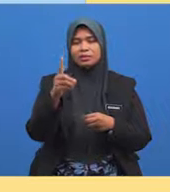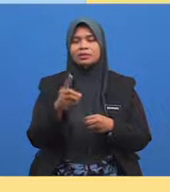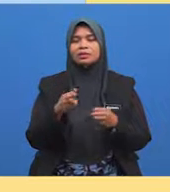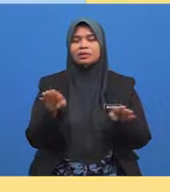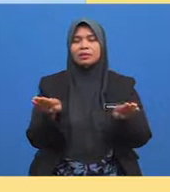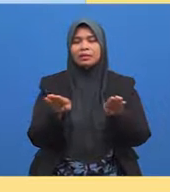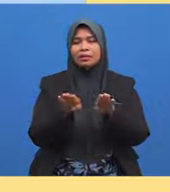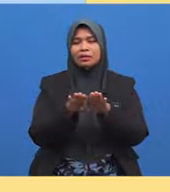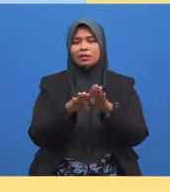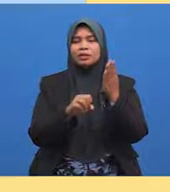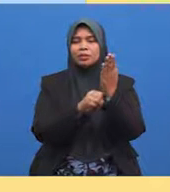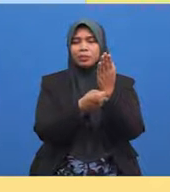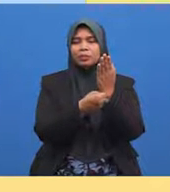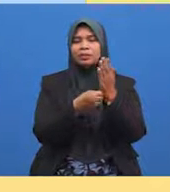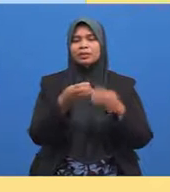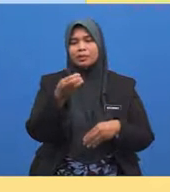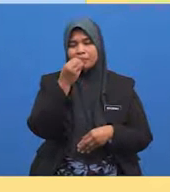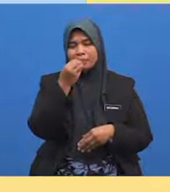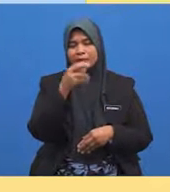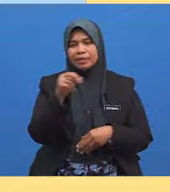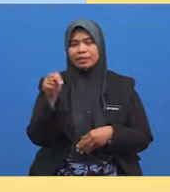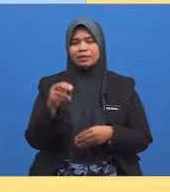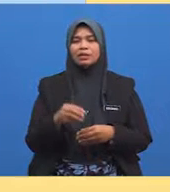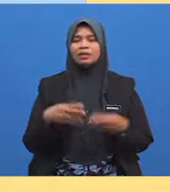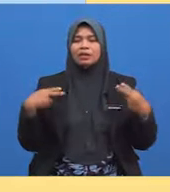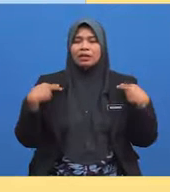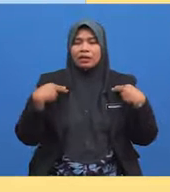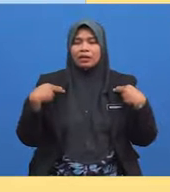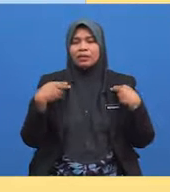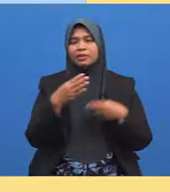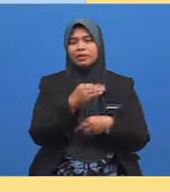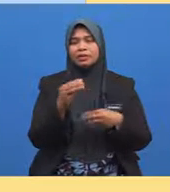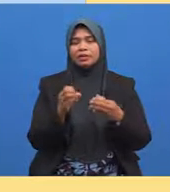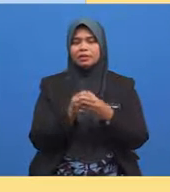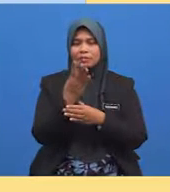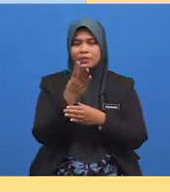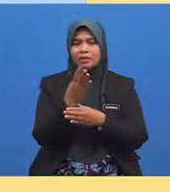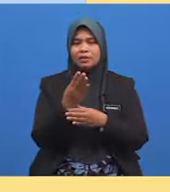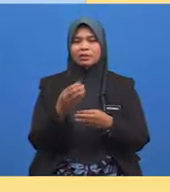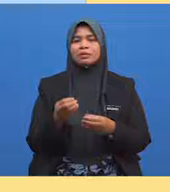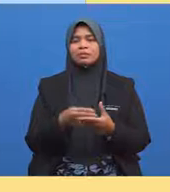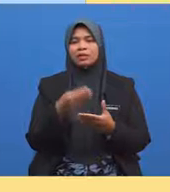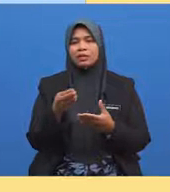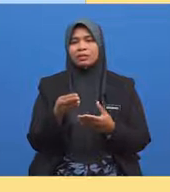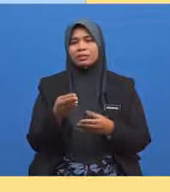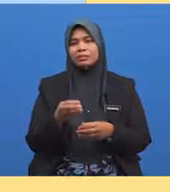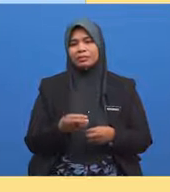sumber makanan. Haiwan dan tumbuhan membekalkan pelbagai sumber makanan kepada manusia.